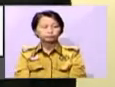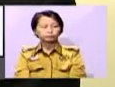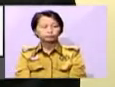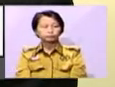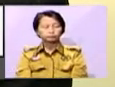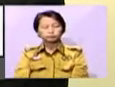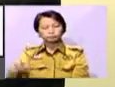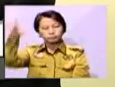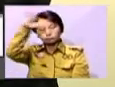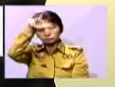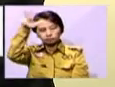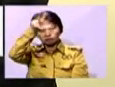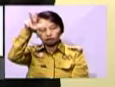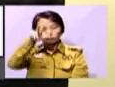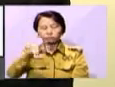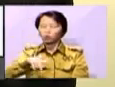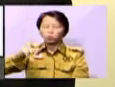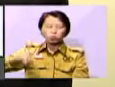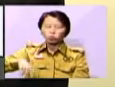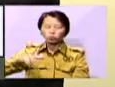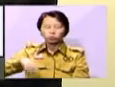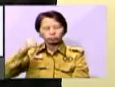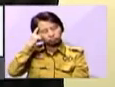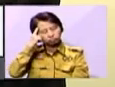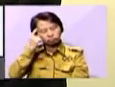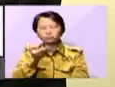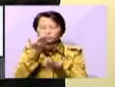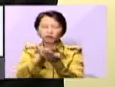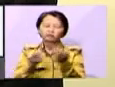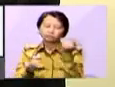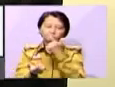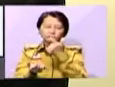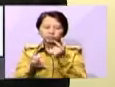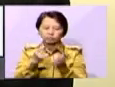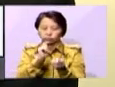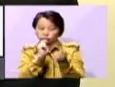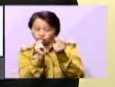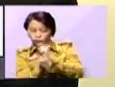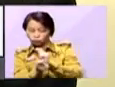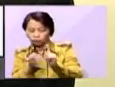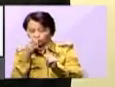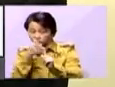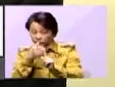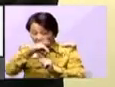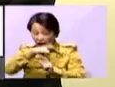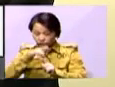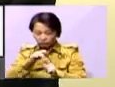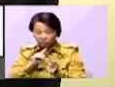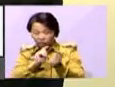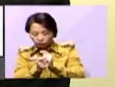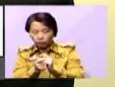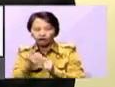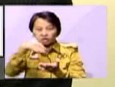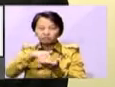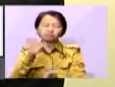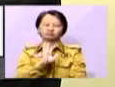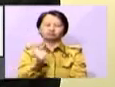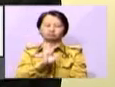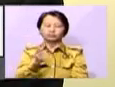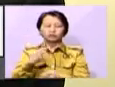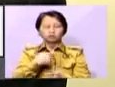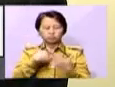Kerajaan belum lagi bercadang untuk merubah sasaran awal. Sasaran awal kita ni